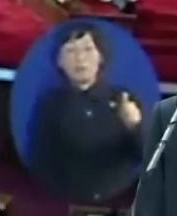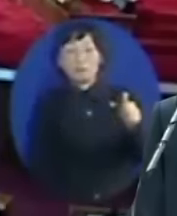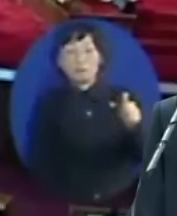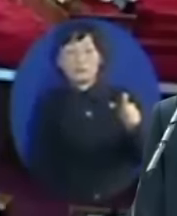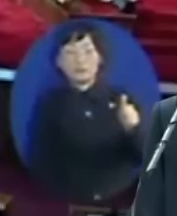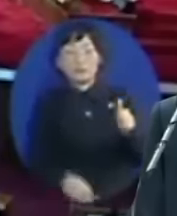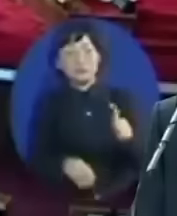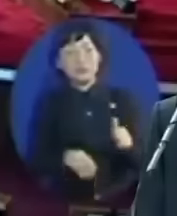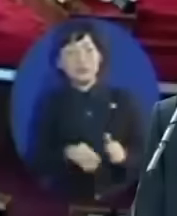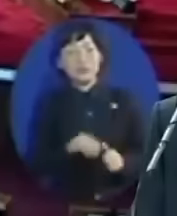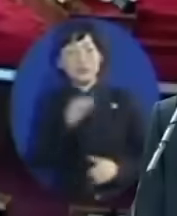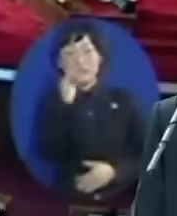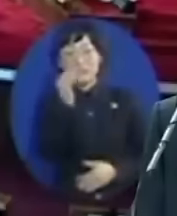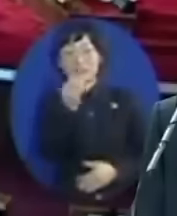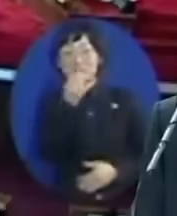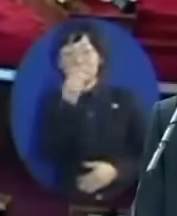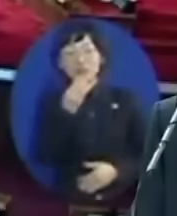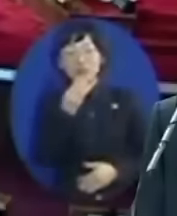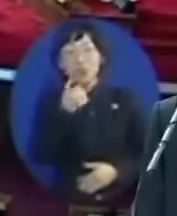이탈리아 대의